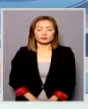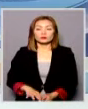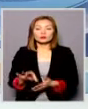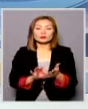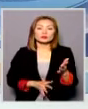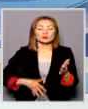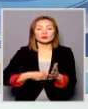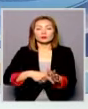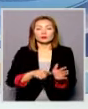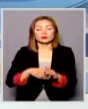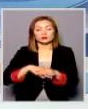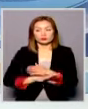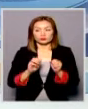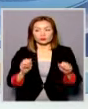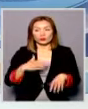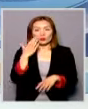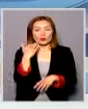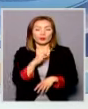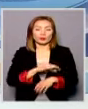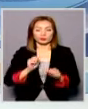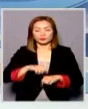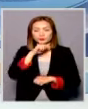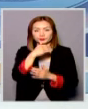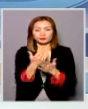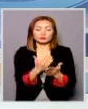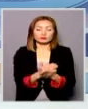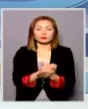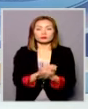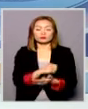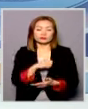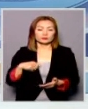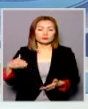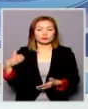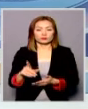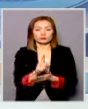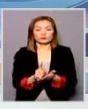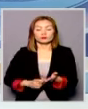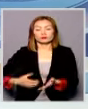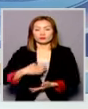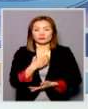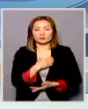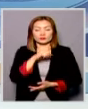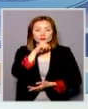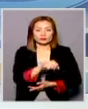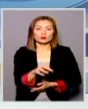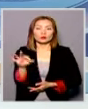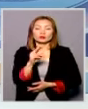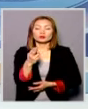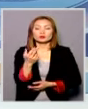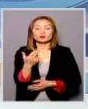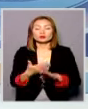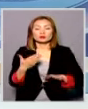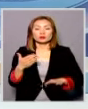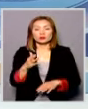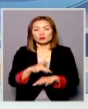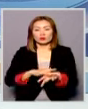Досрочный выход на пенсию в Казахстане становится возможным благодаря программе «Добровольный предпенсионный аннуитет акционерного общества «Дочерняя